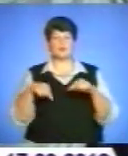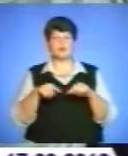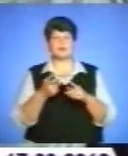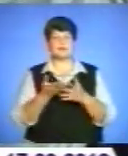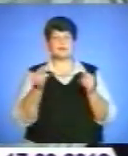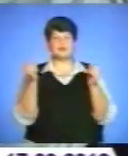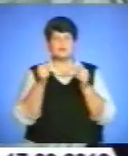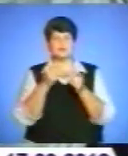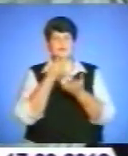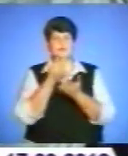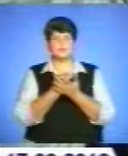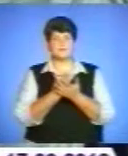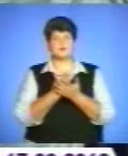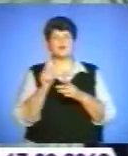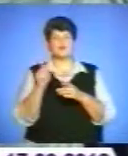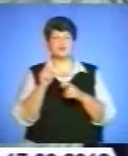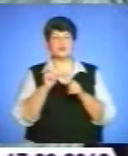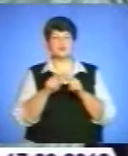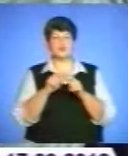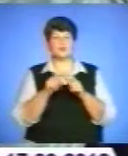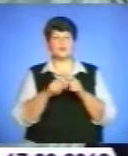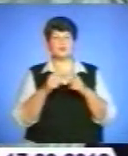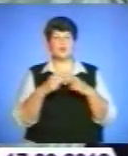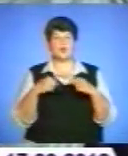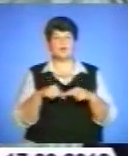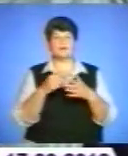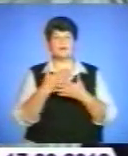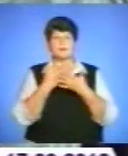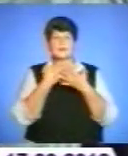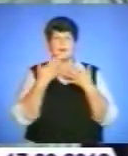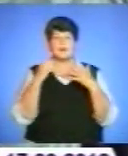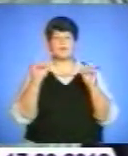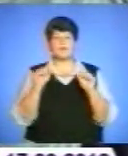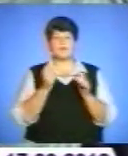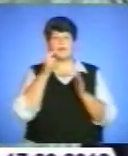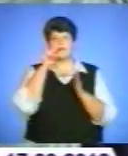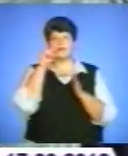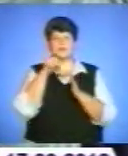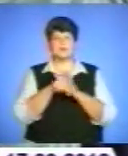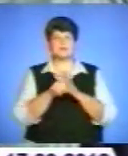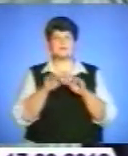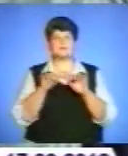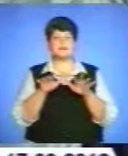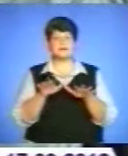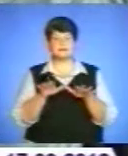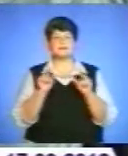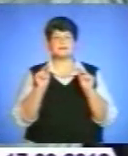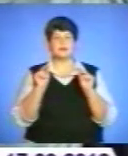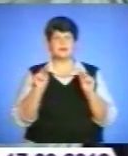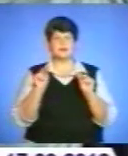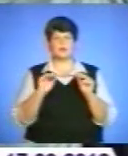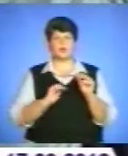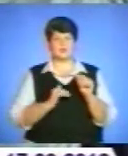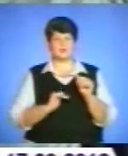чітко заявлено, що контролюючі органи не мають права втручатися у діяльність легального